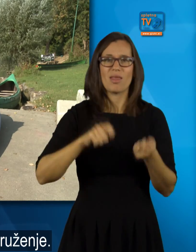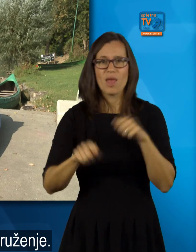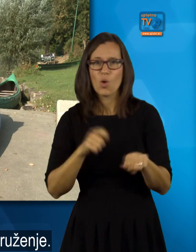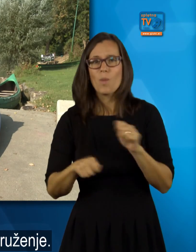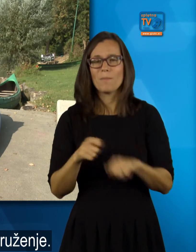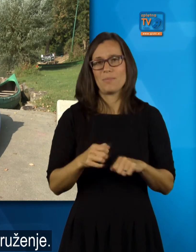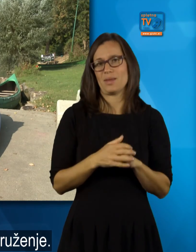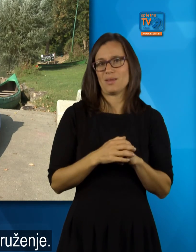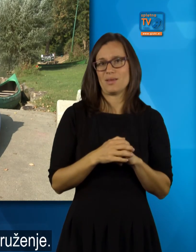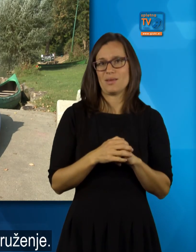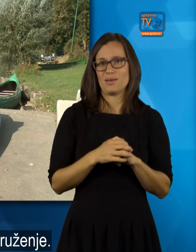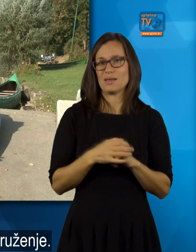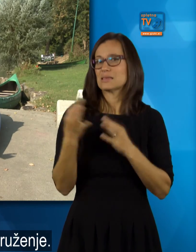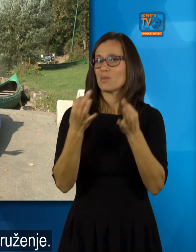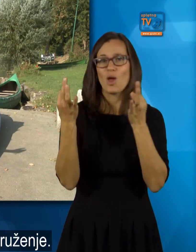nakupi,